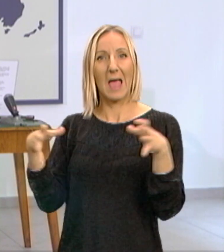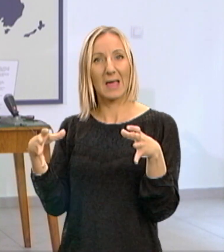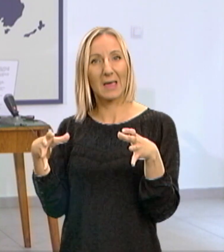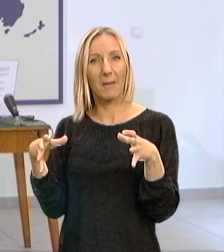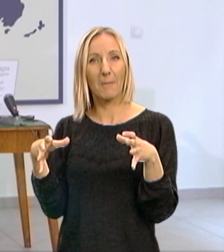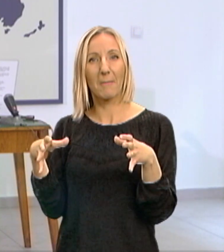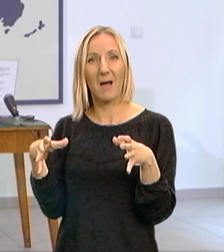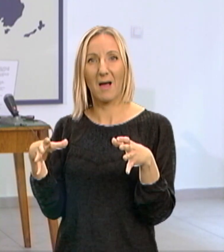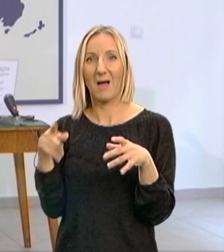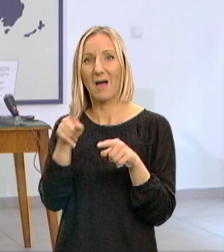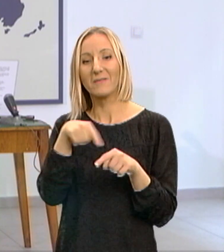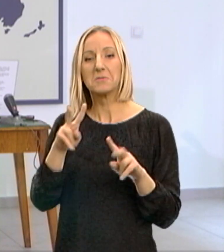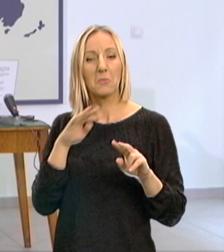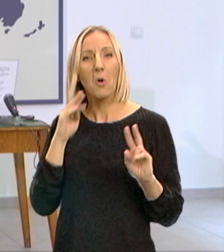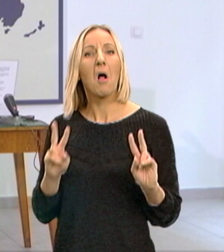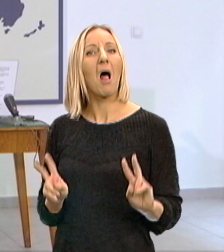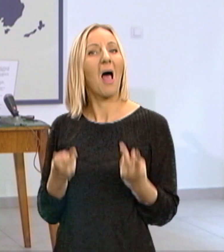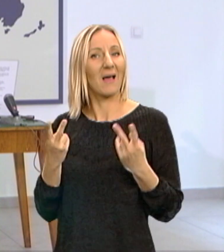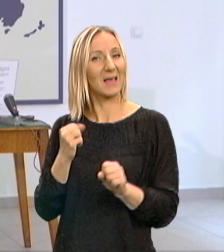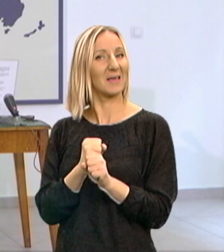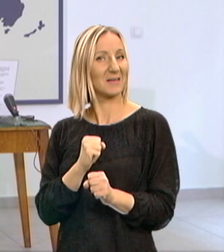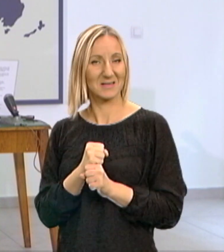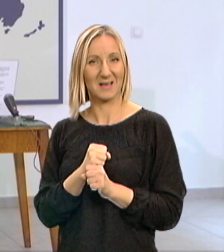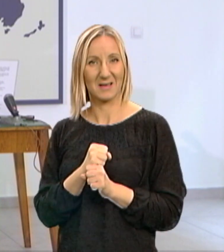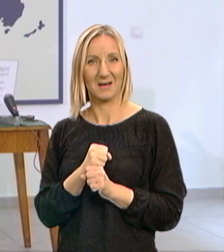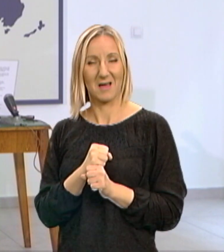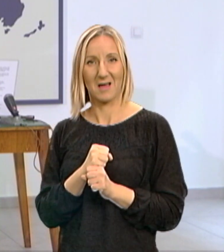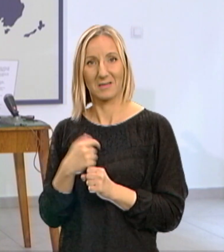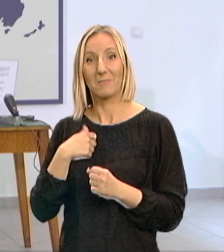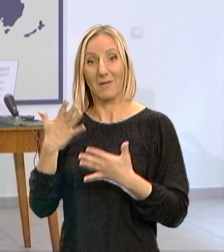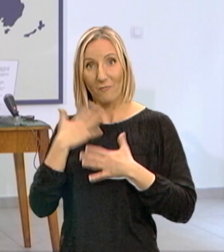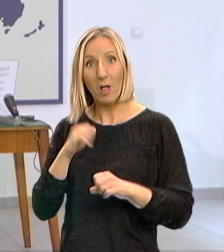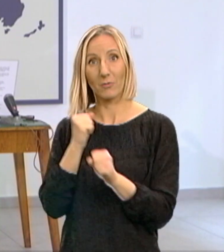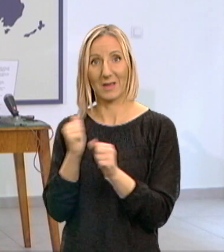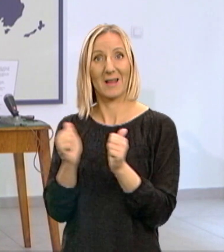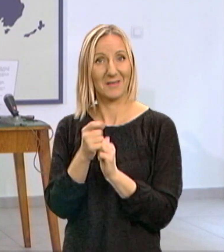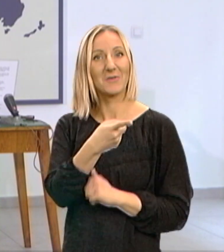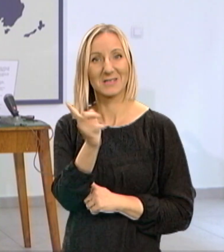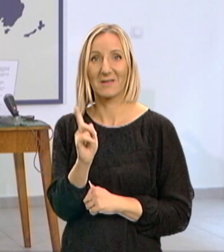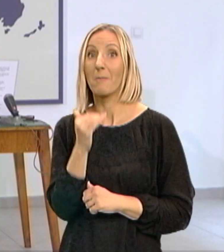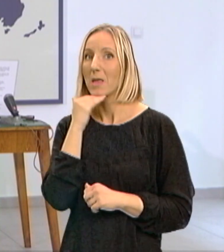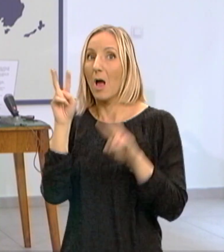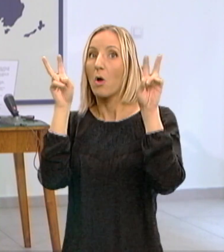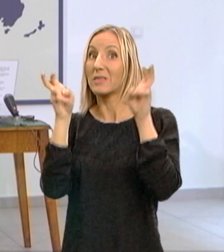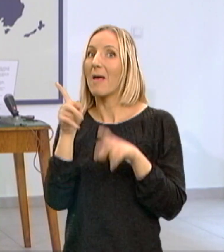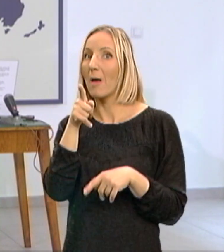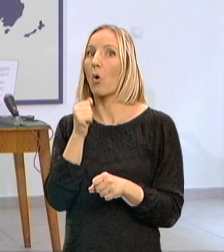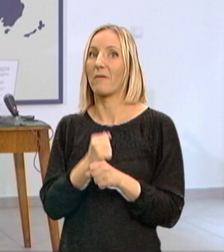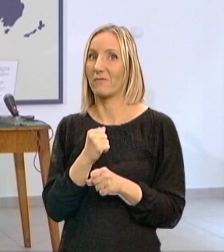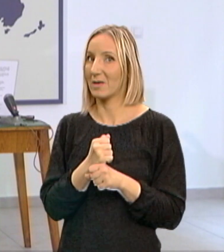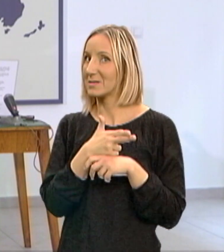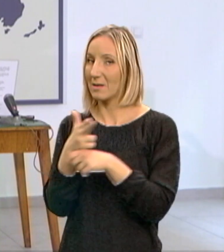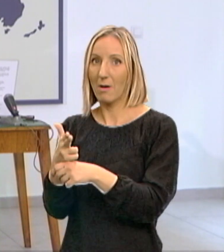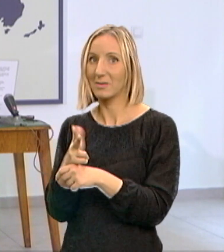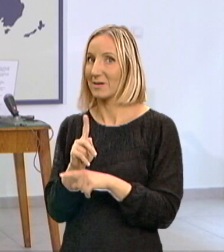ste laki za rad i mi volimo svi da radimo sa vama, iako teme koje obrađujete nisu baš